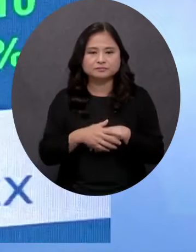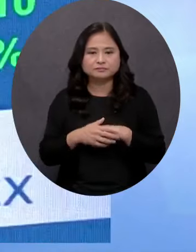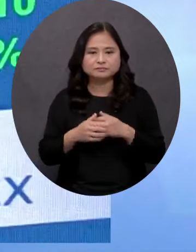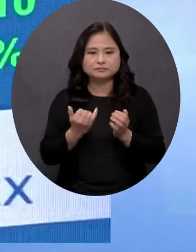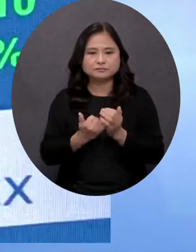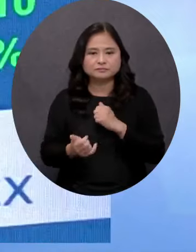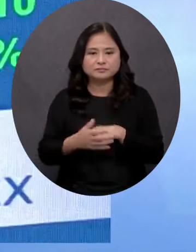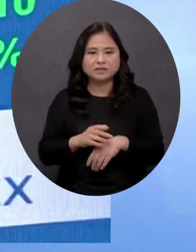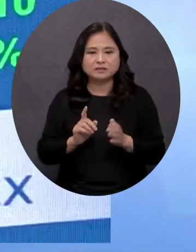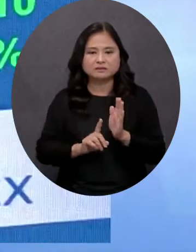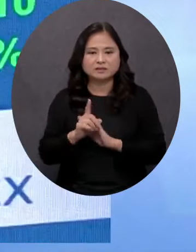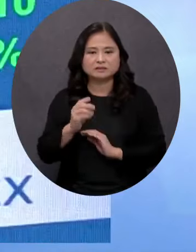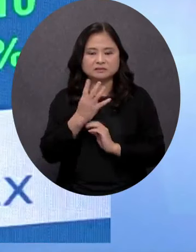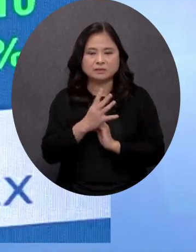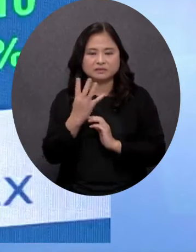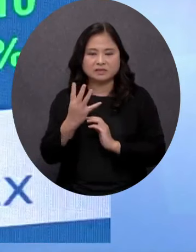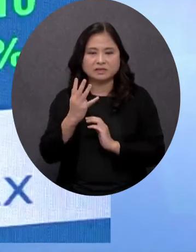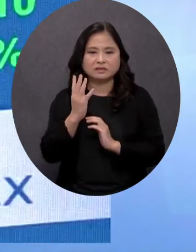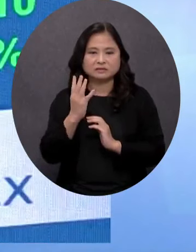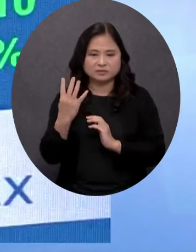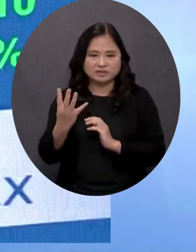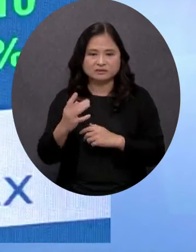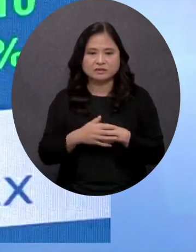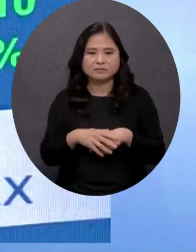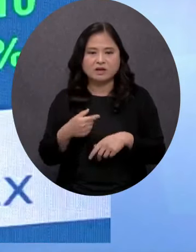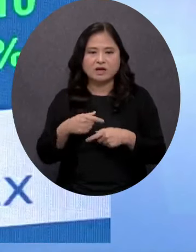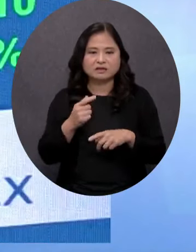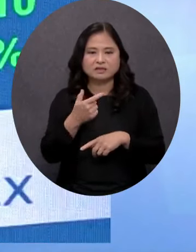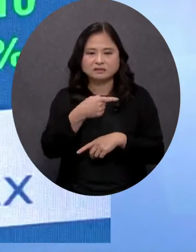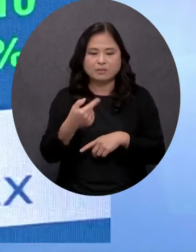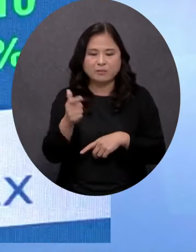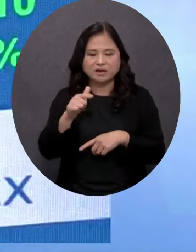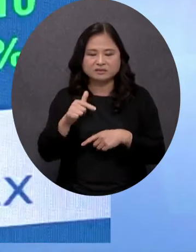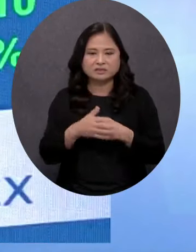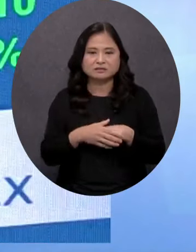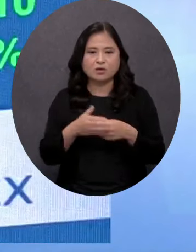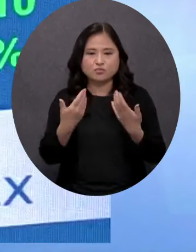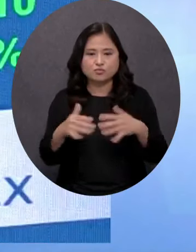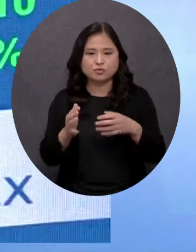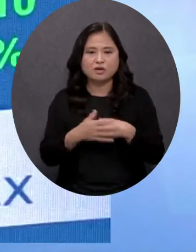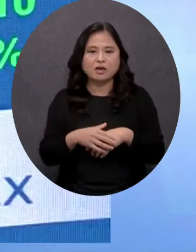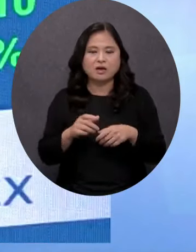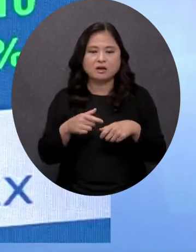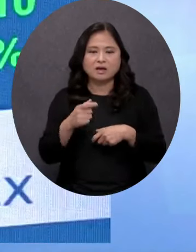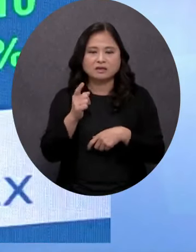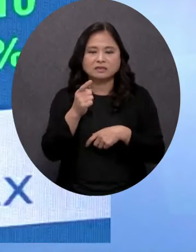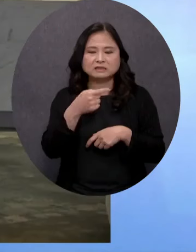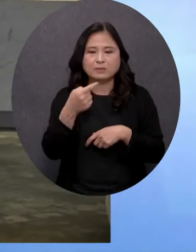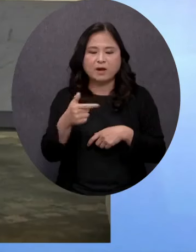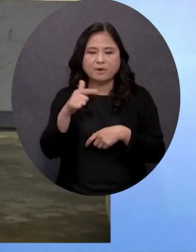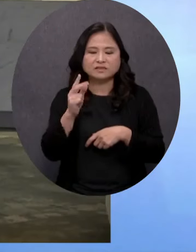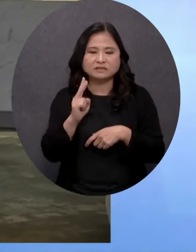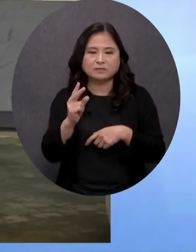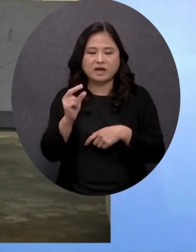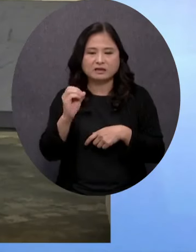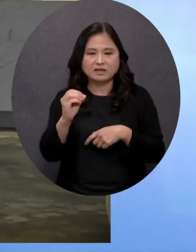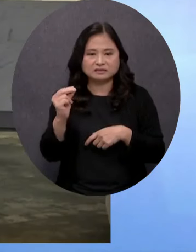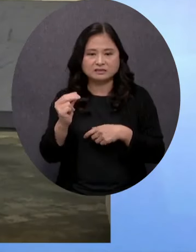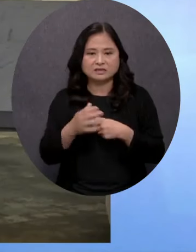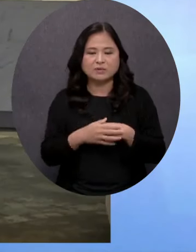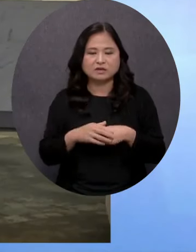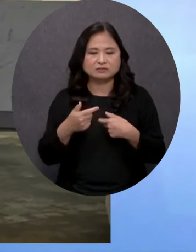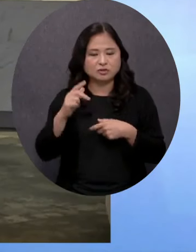升444点，企稳18000点楼上收市，收报18207点，是连续八个交易日